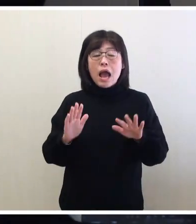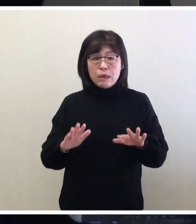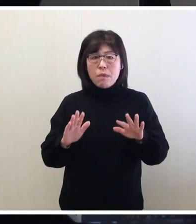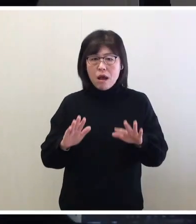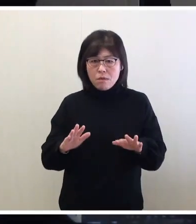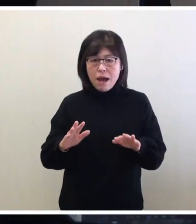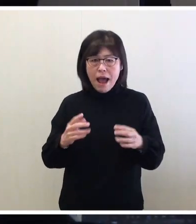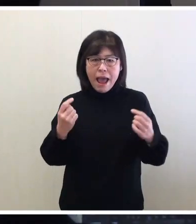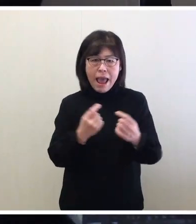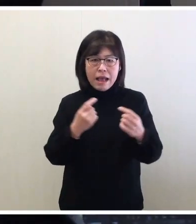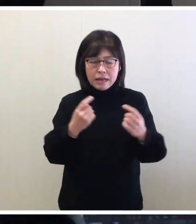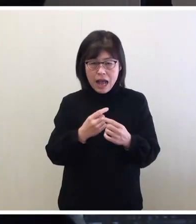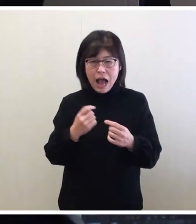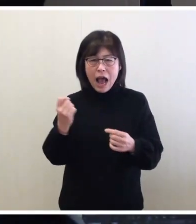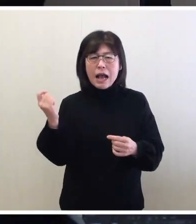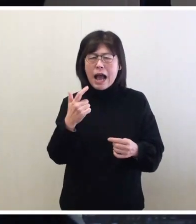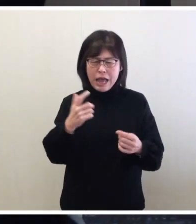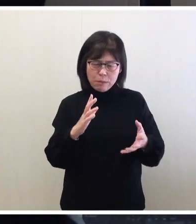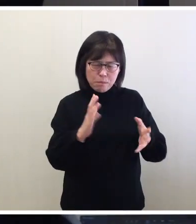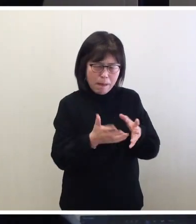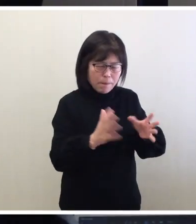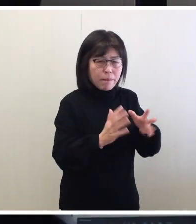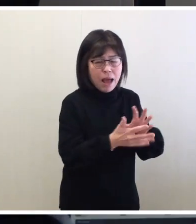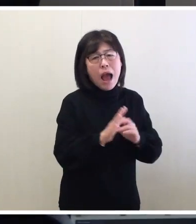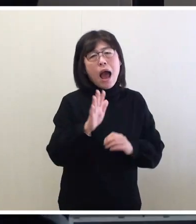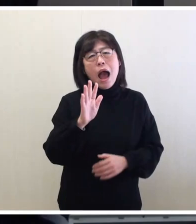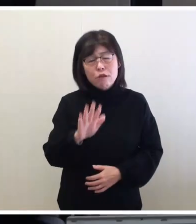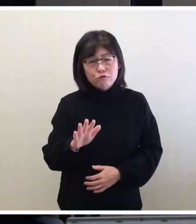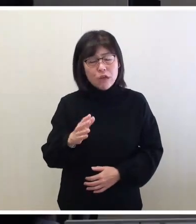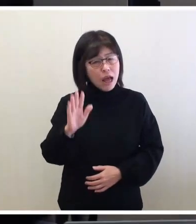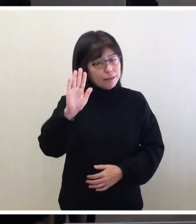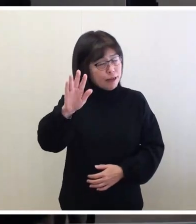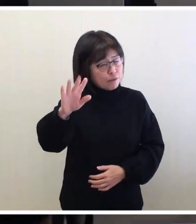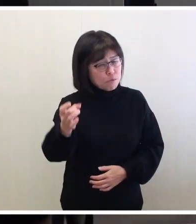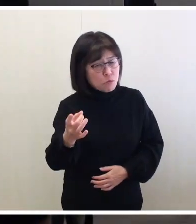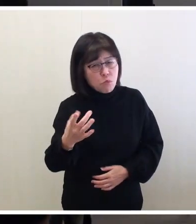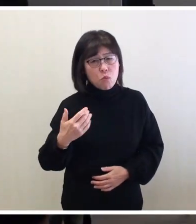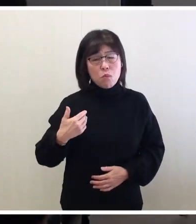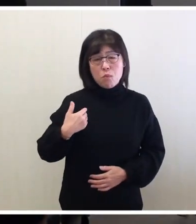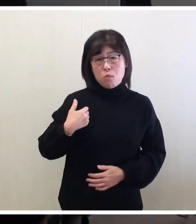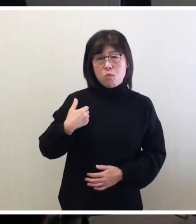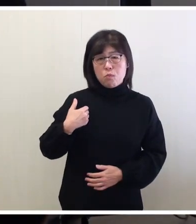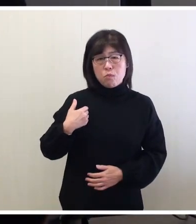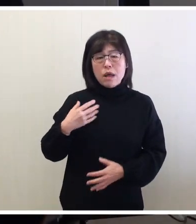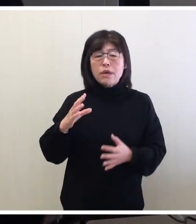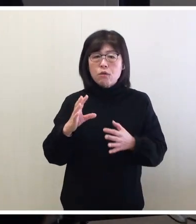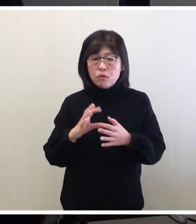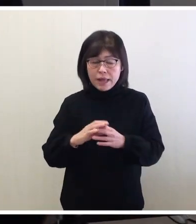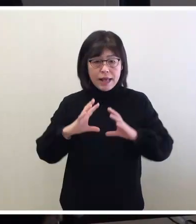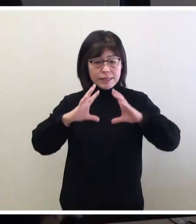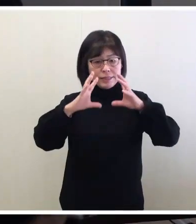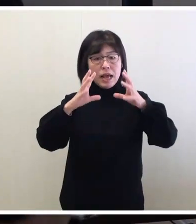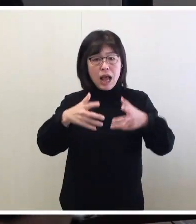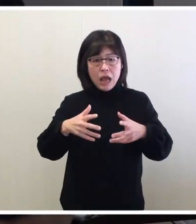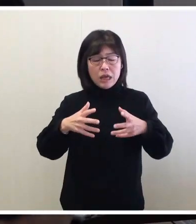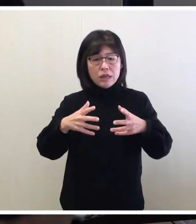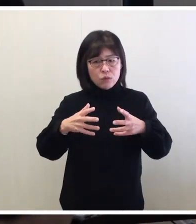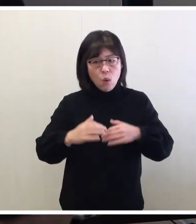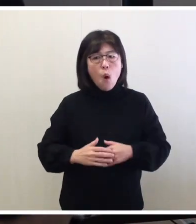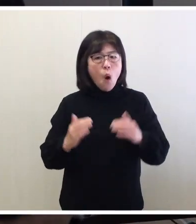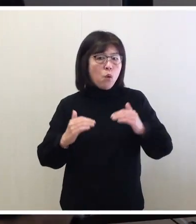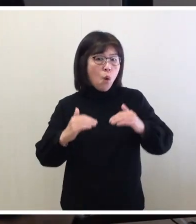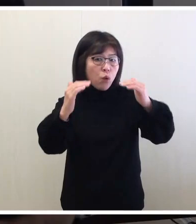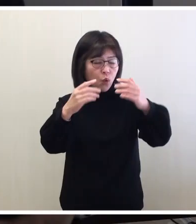現代は変化のスピードが速く予測困難な時代となっています。こうした時代背景を受けて、世界